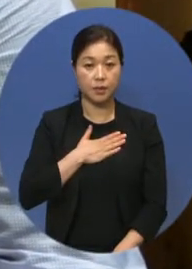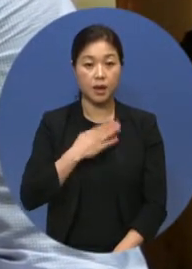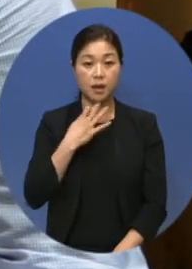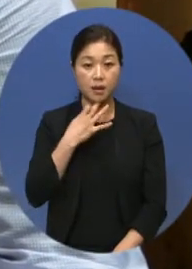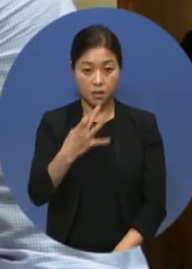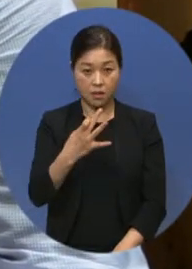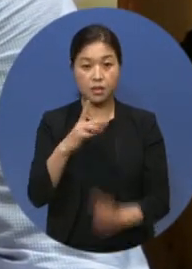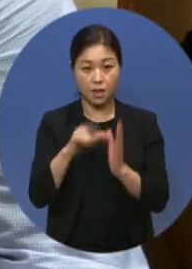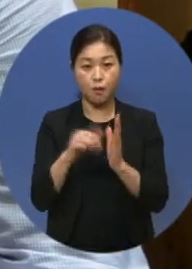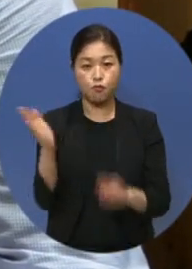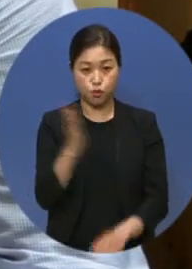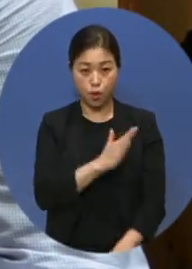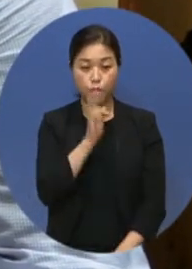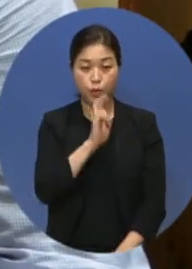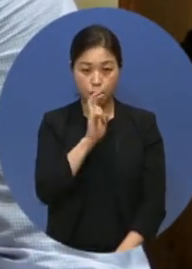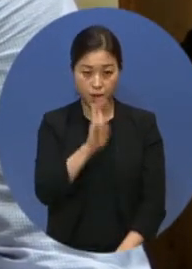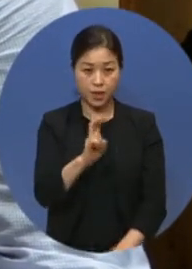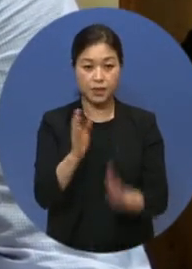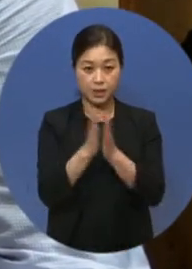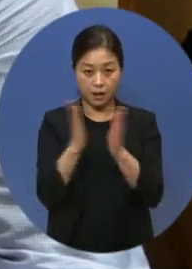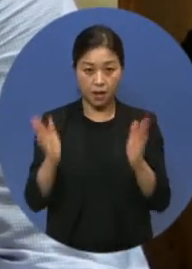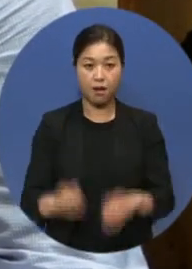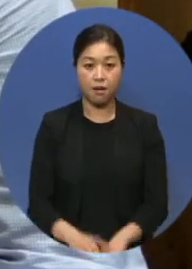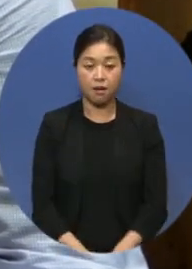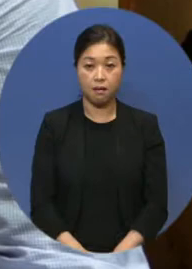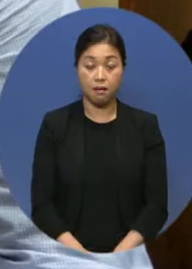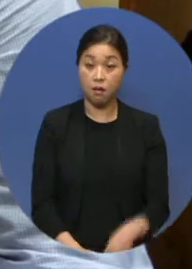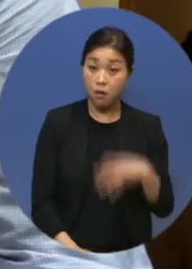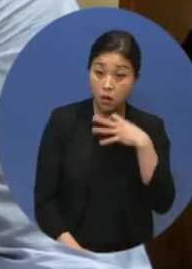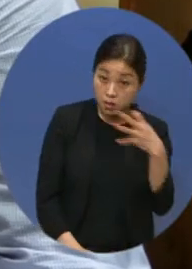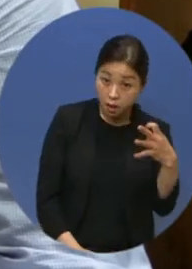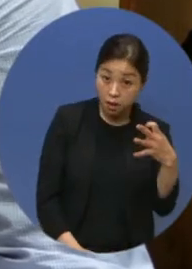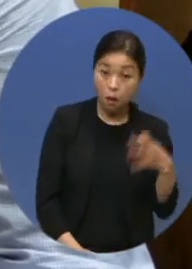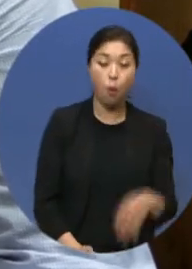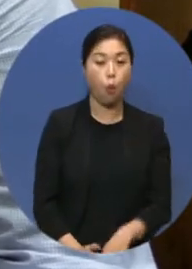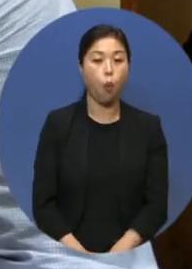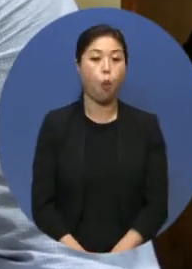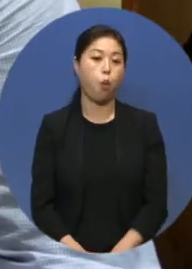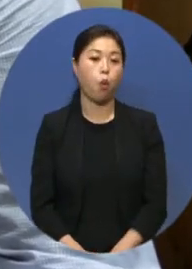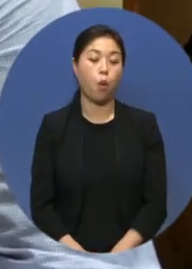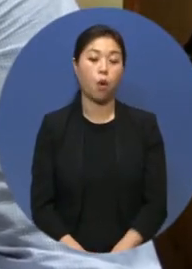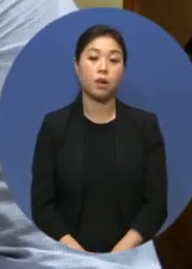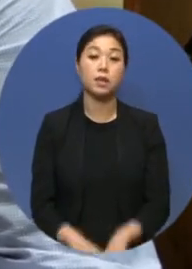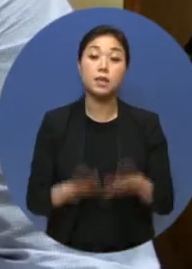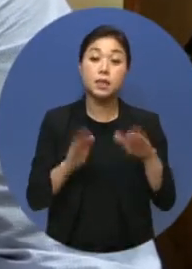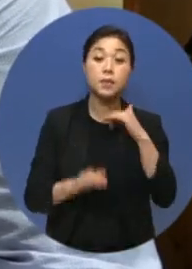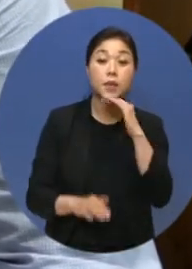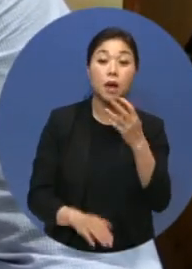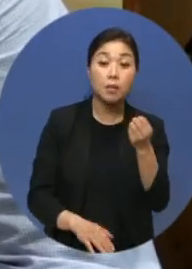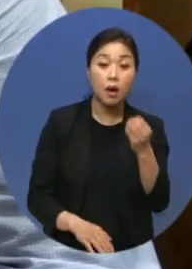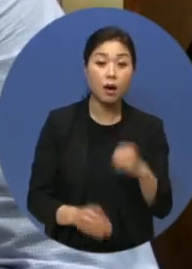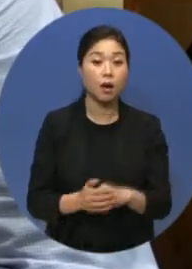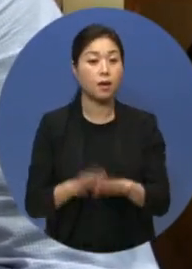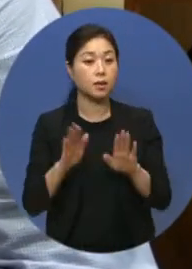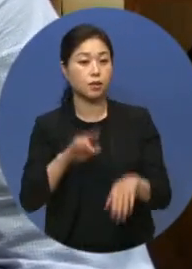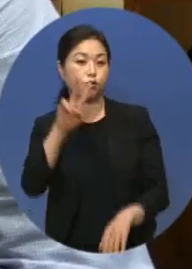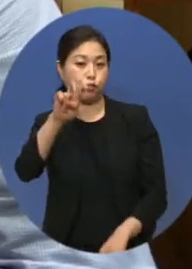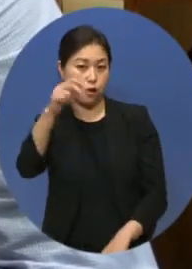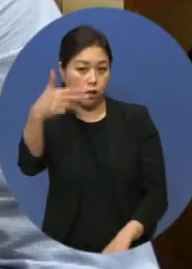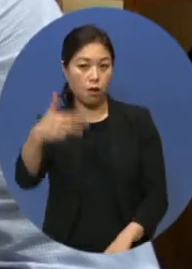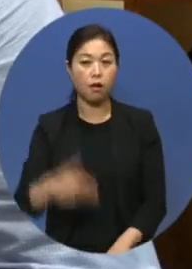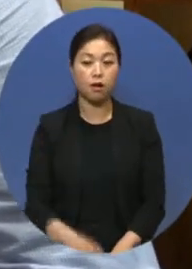14살 때부터 노래를 시작했고요. 14살 때? 네. 지금 몇 살인데요? 지금 28살입니다.